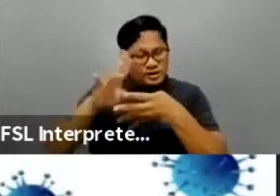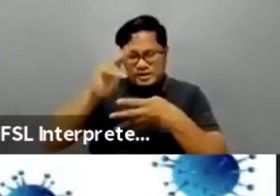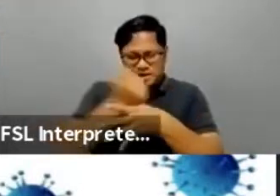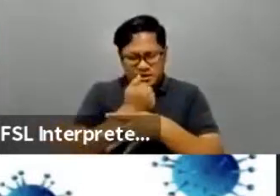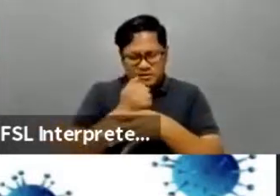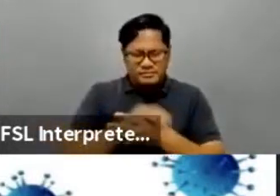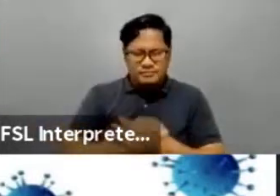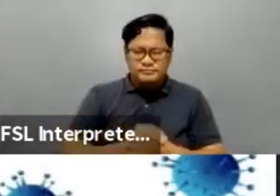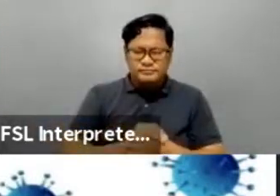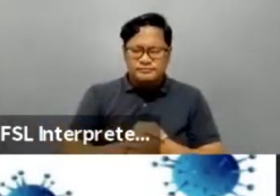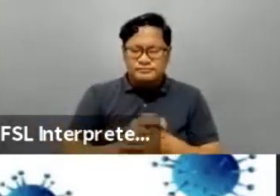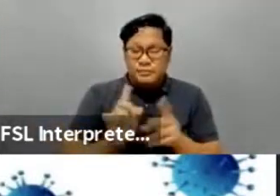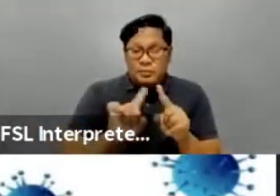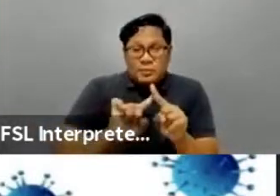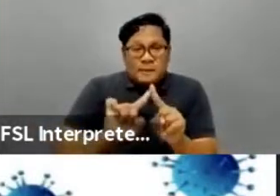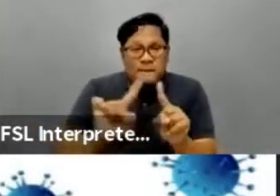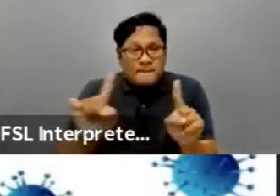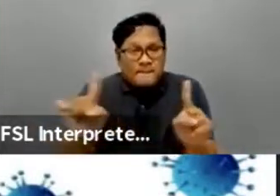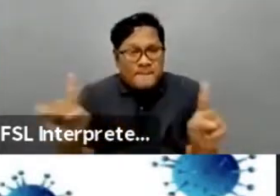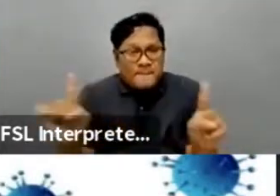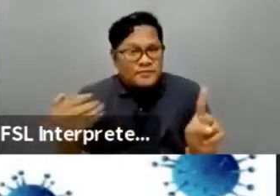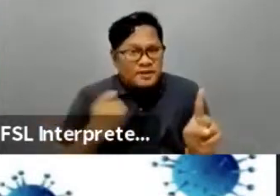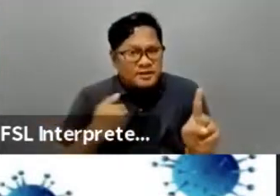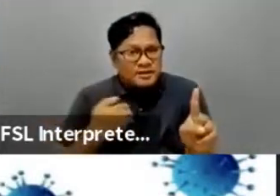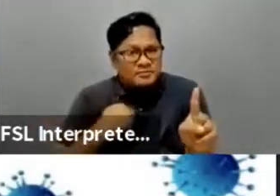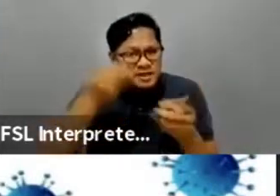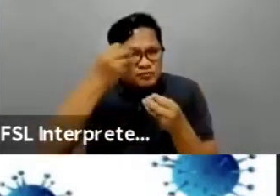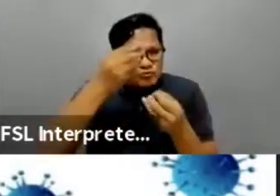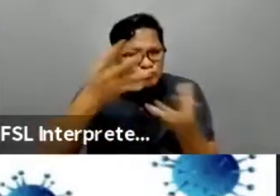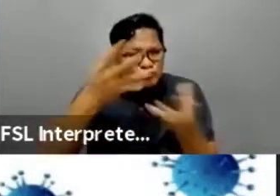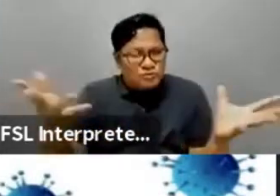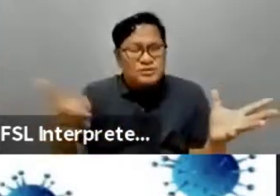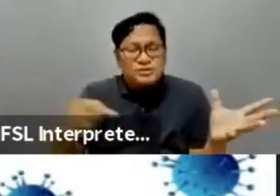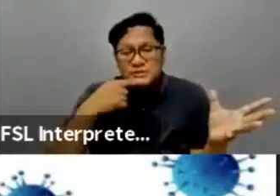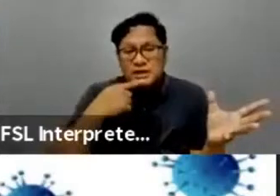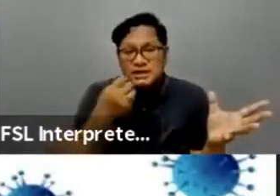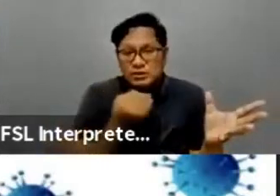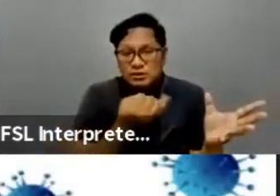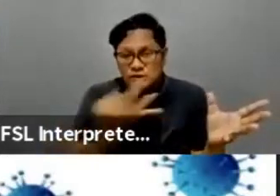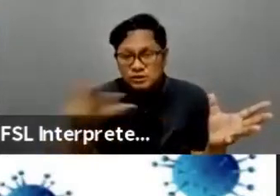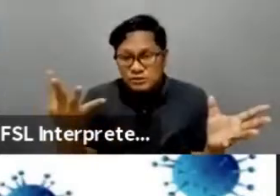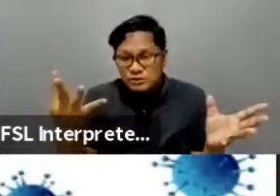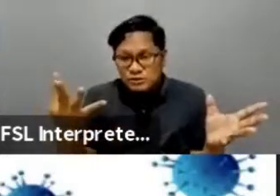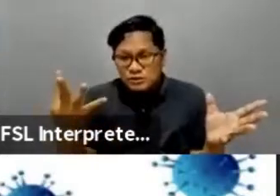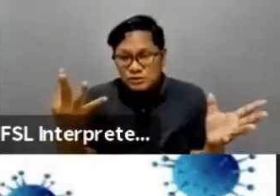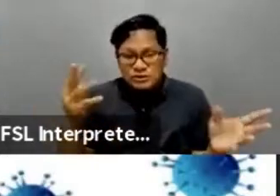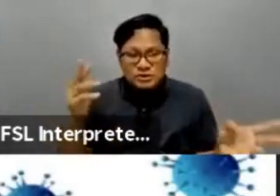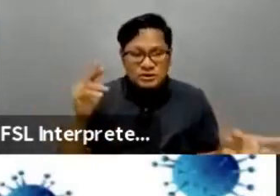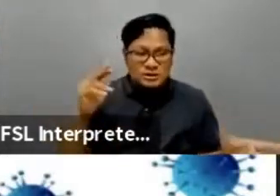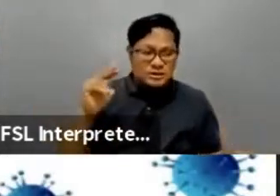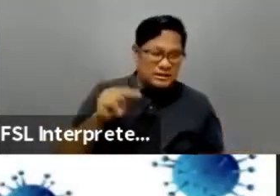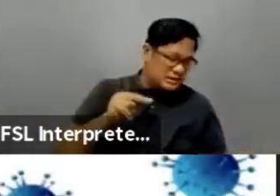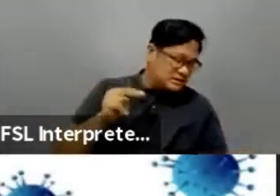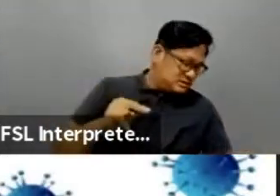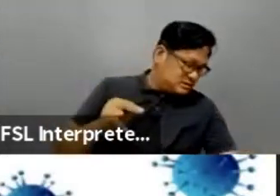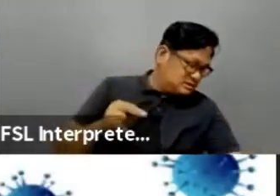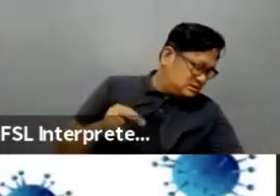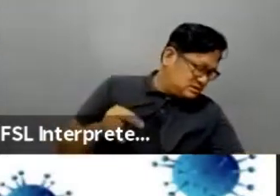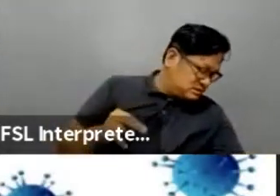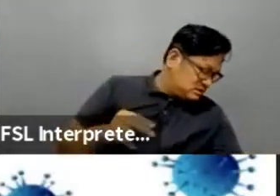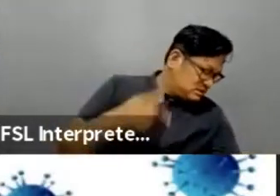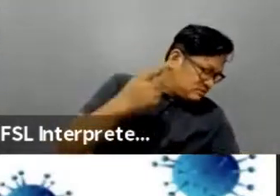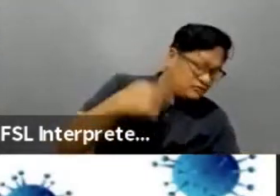Okay? Pero ang hindi bumababa ay ang number of new deaths. Before this